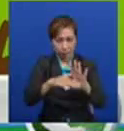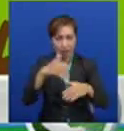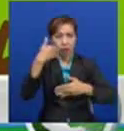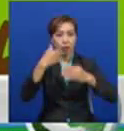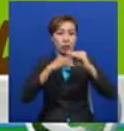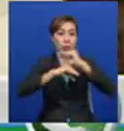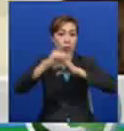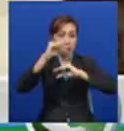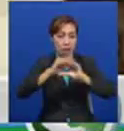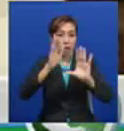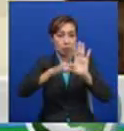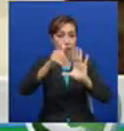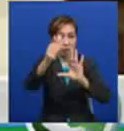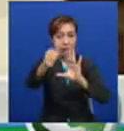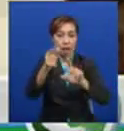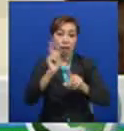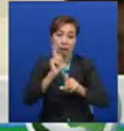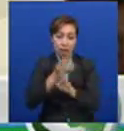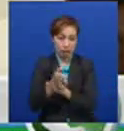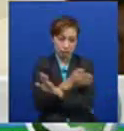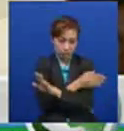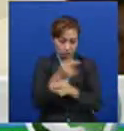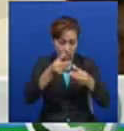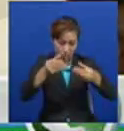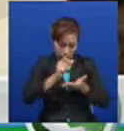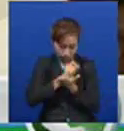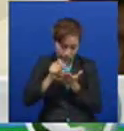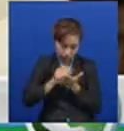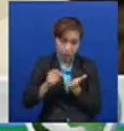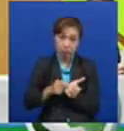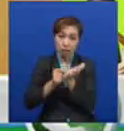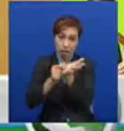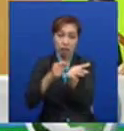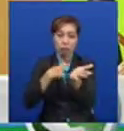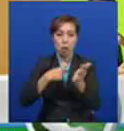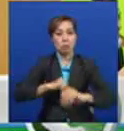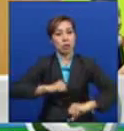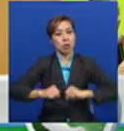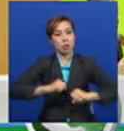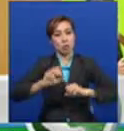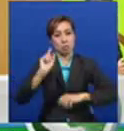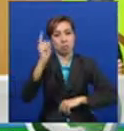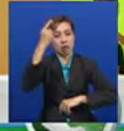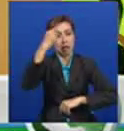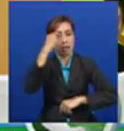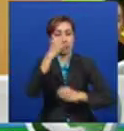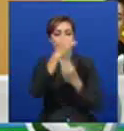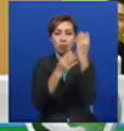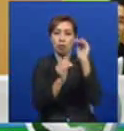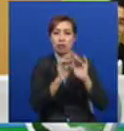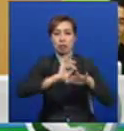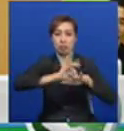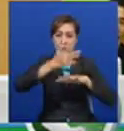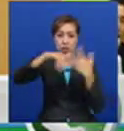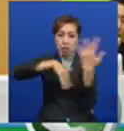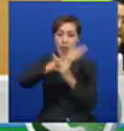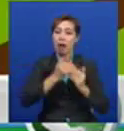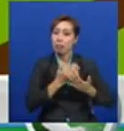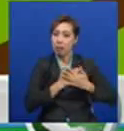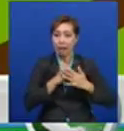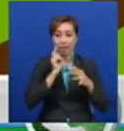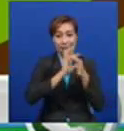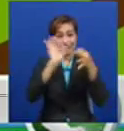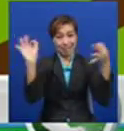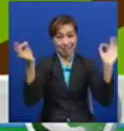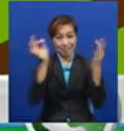ครงการได้ค่ะโดยการเสนอแรงบันดาลใจในฐานะพลังคนรุ่นใหม่หัวใจอนุรักษ์ธรรมชาติและสิ่งแวดล้อมความยาว